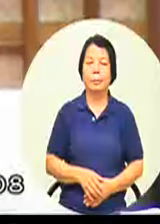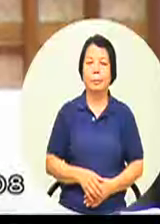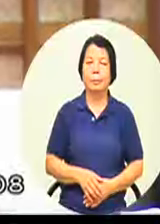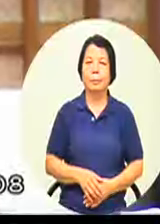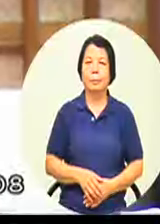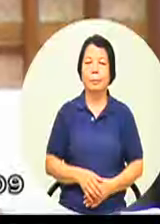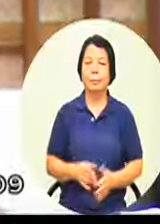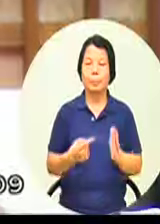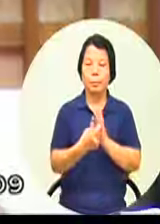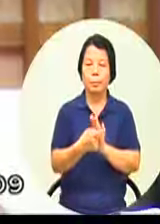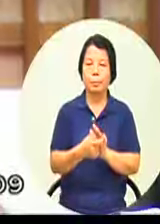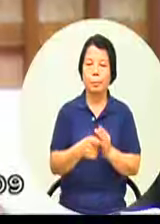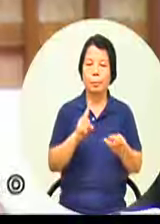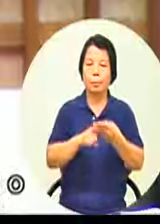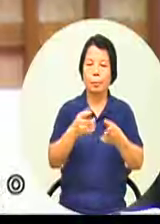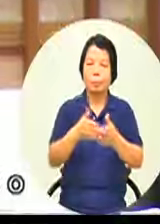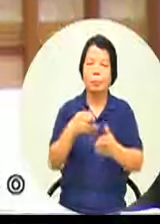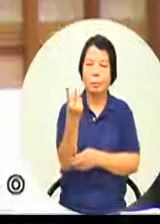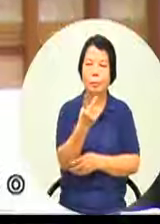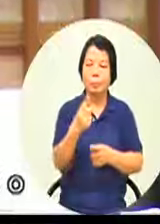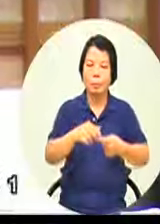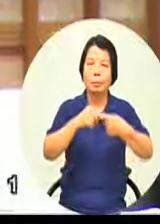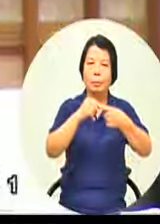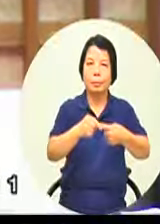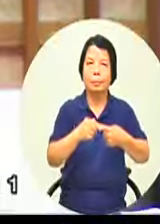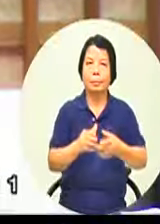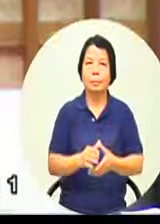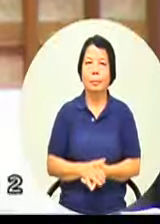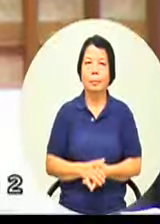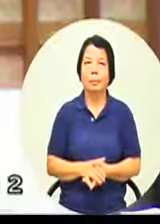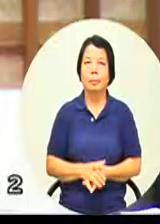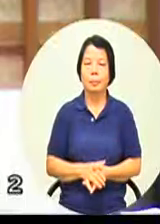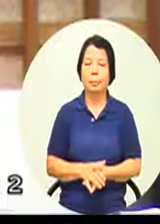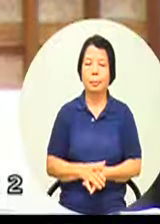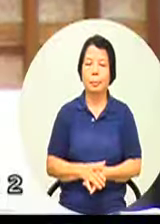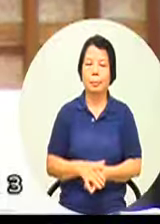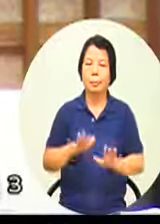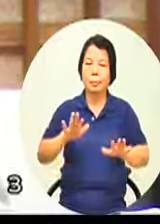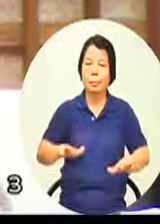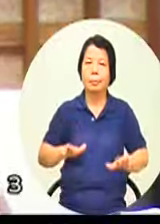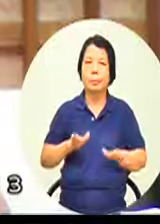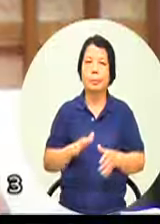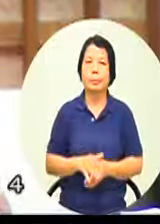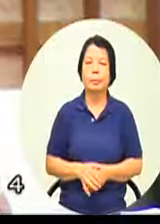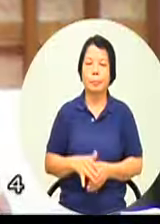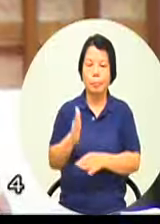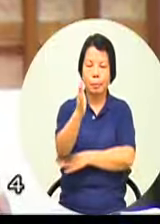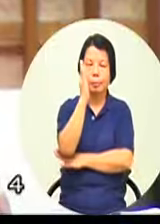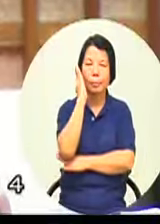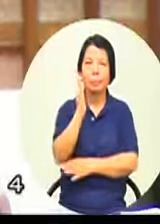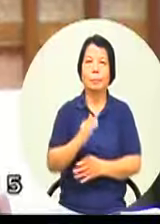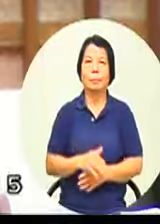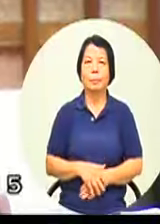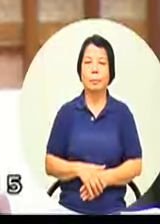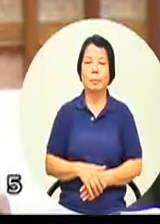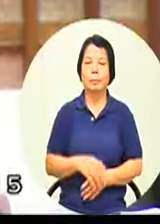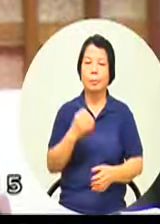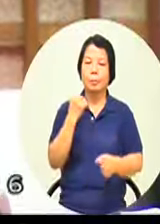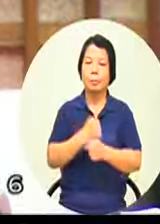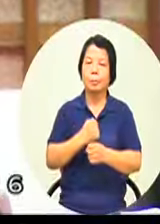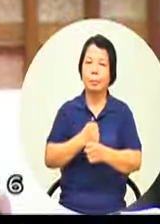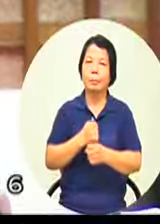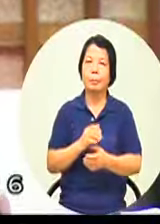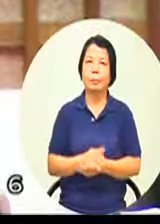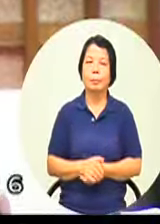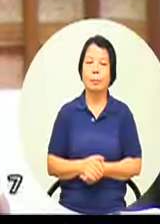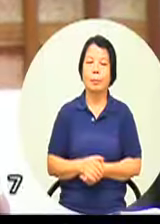凸显出来有两个最主要的指标。第一个指标，我们今天来讲的话，政府的作为上面